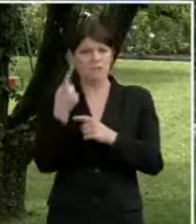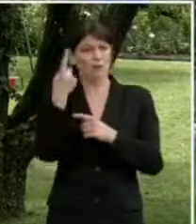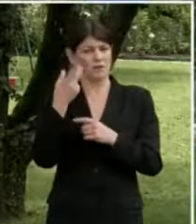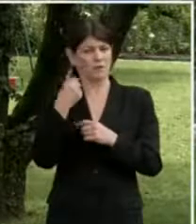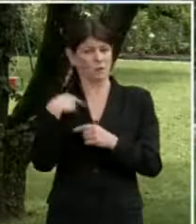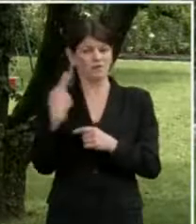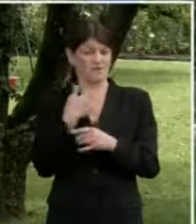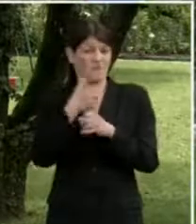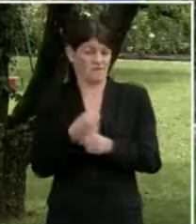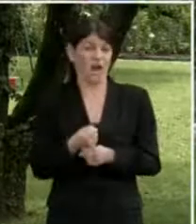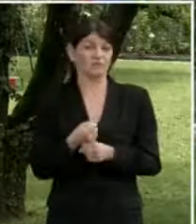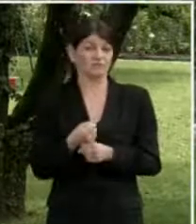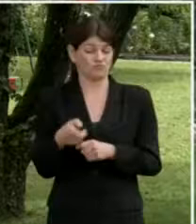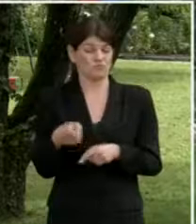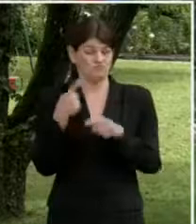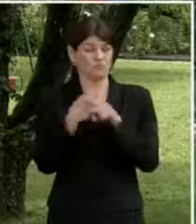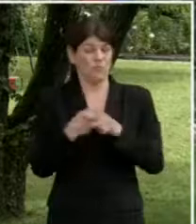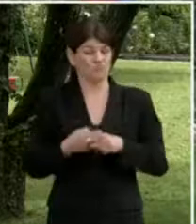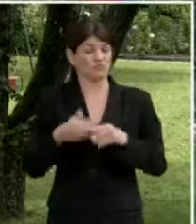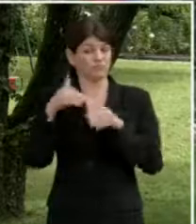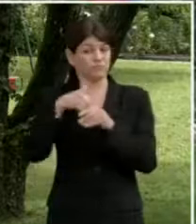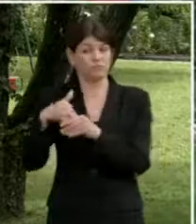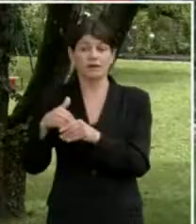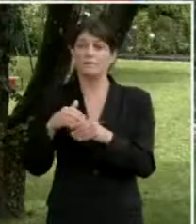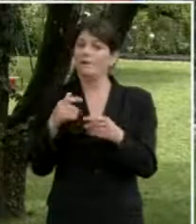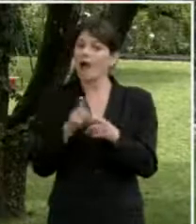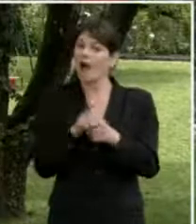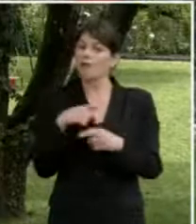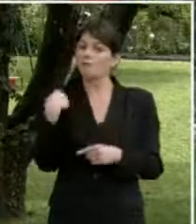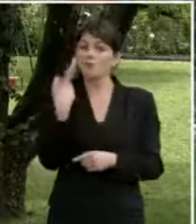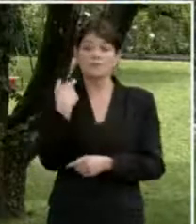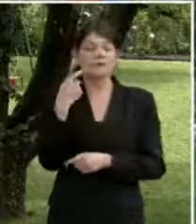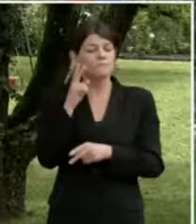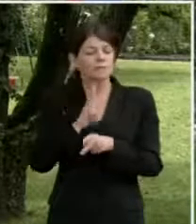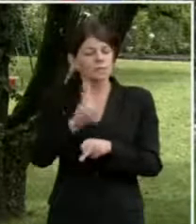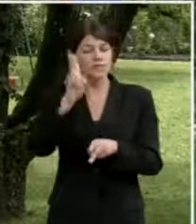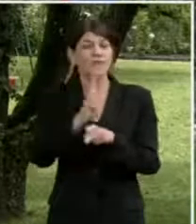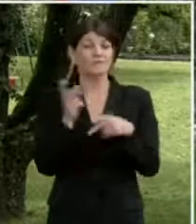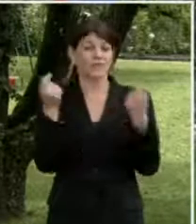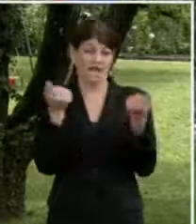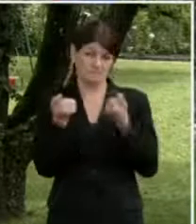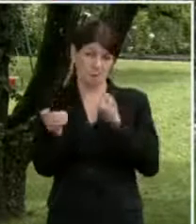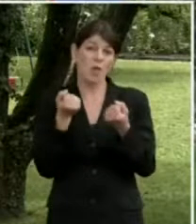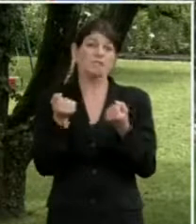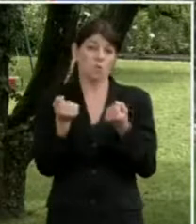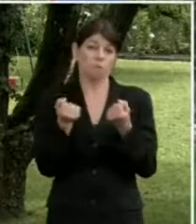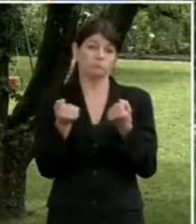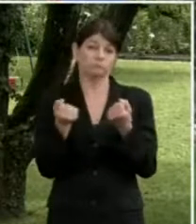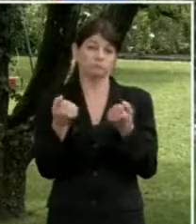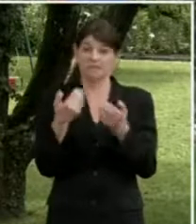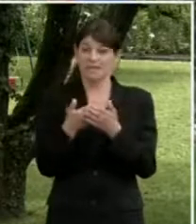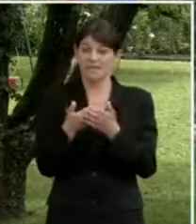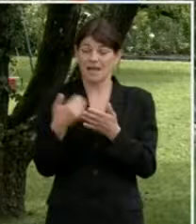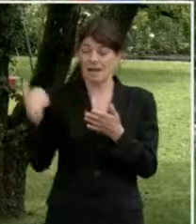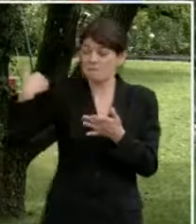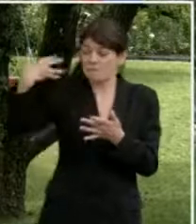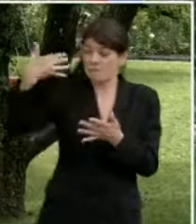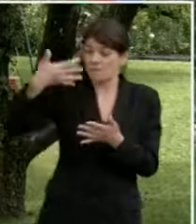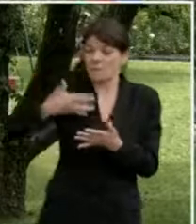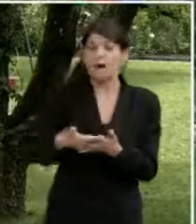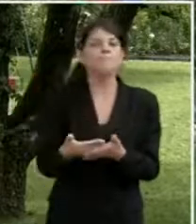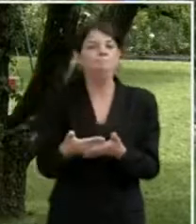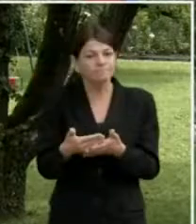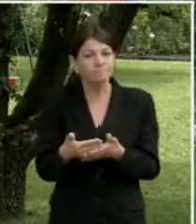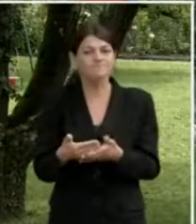Verfassung sowie unserer sorgsamen Finanzpolitik haben wir über die Jahrzehnte